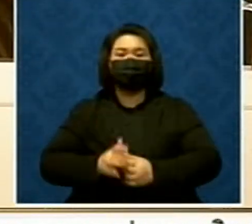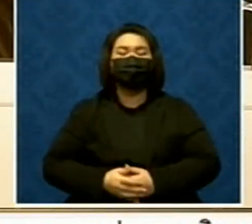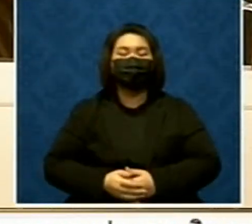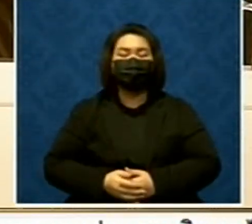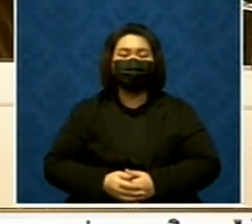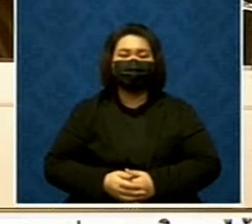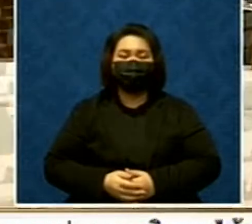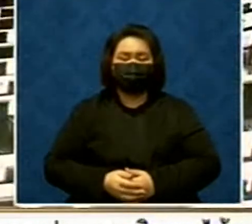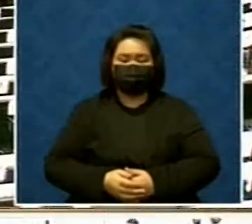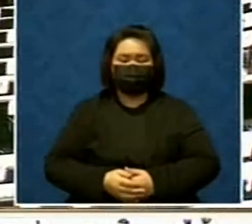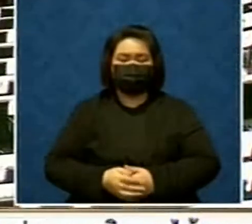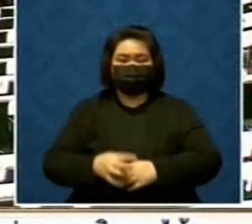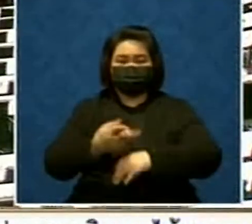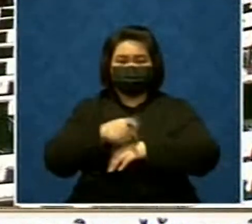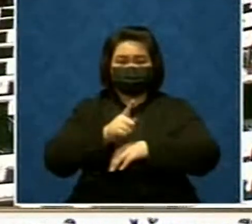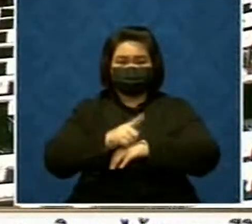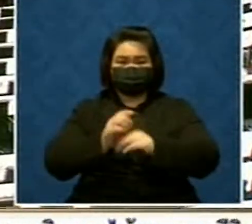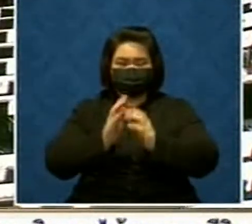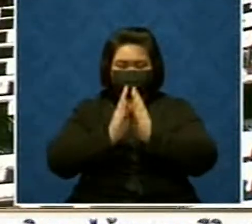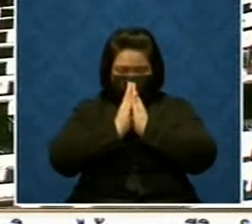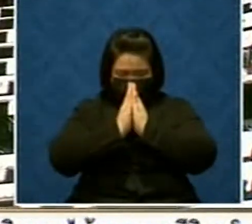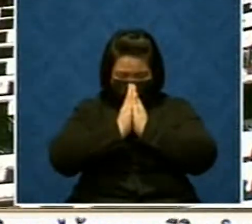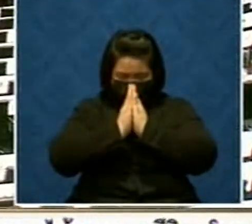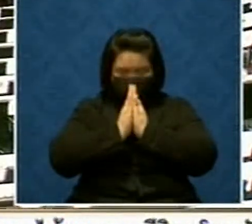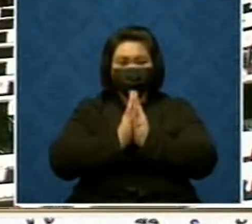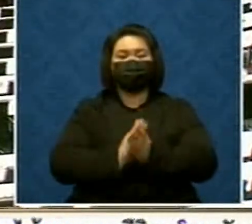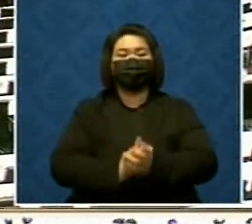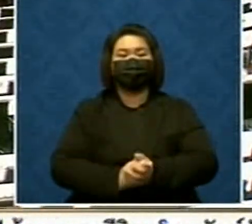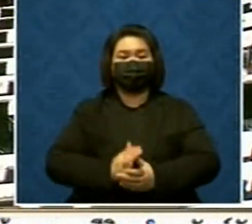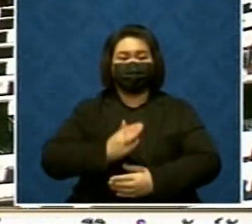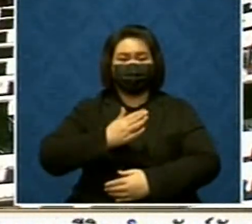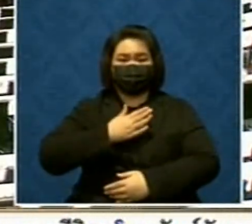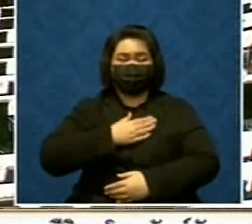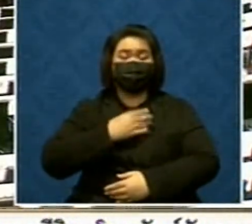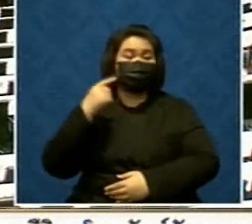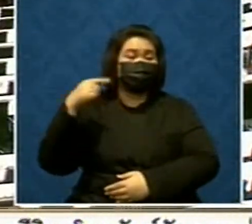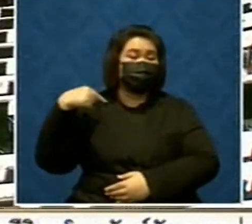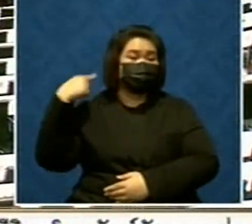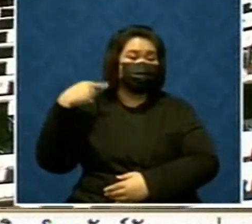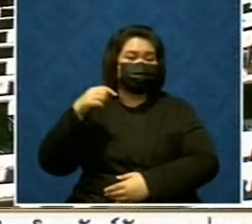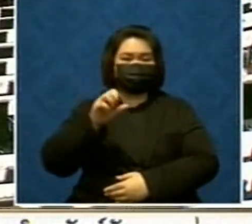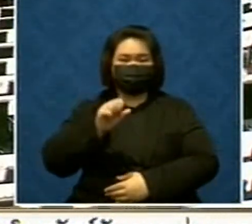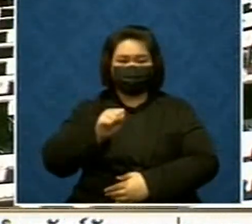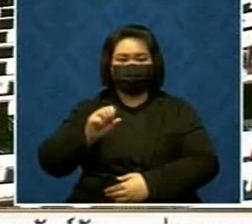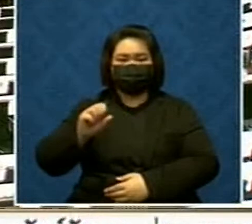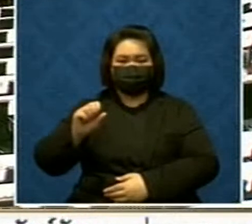ค่ะกลับเรียนท่านประธานสภาที่เคารพค่ะปิยรัตน์ ติยรภัยรัตน์สมาชิกสภ